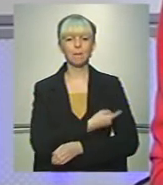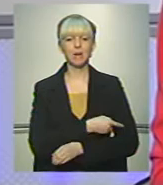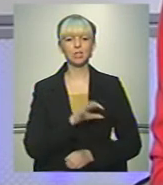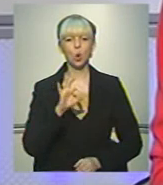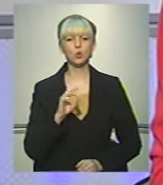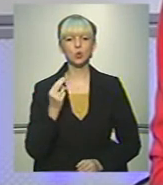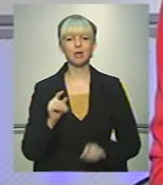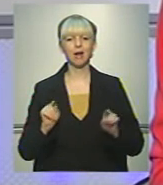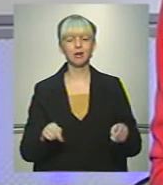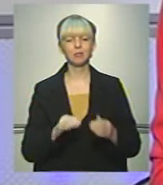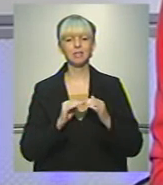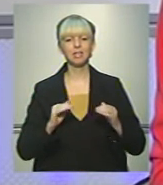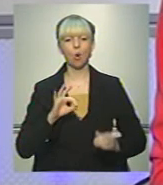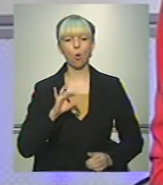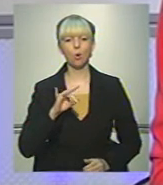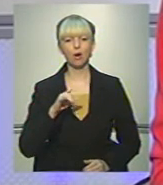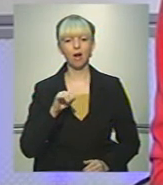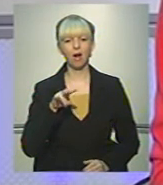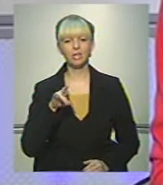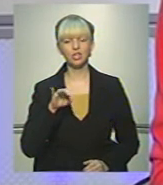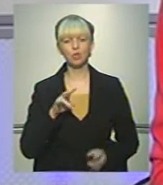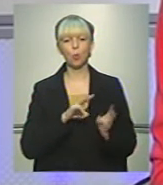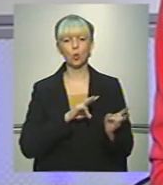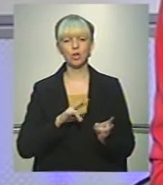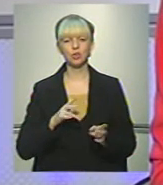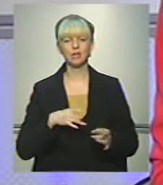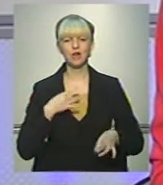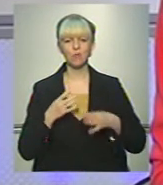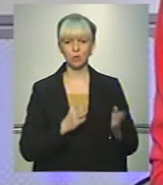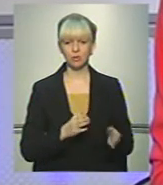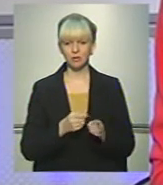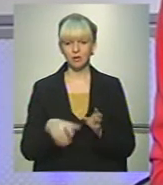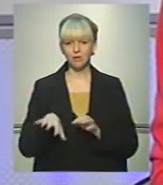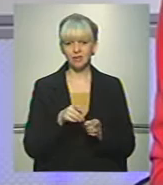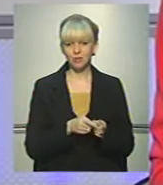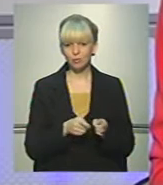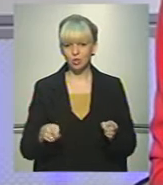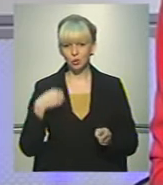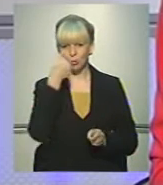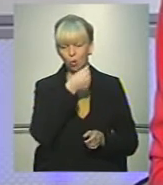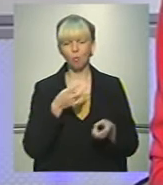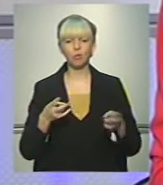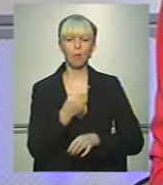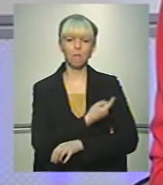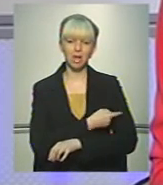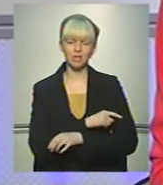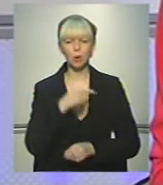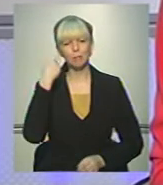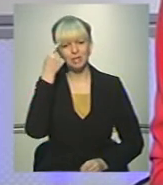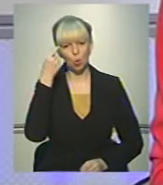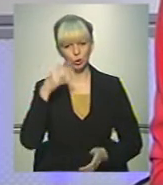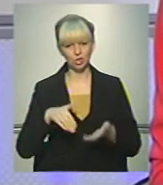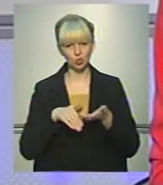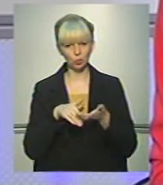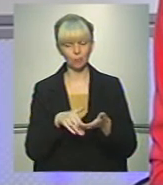медико-соціальної реабілітації дітей з органічними ураженнями нервової системи. Всі вони впродовж цілого року потребують медичної та психологічної